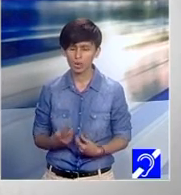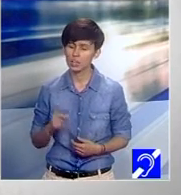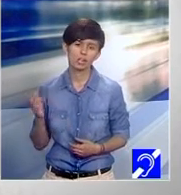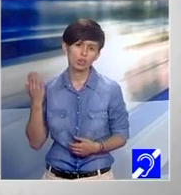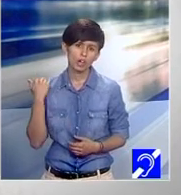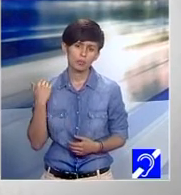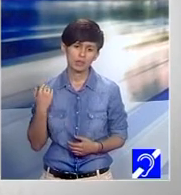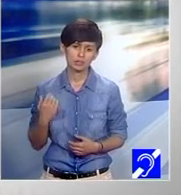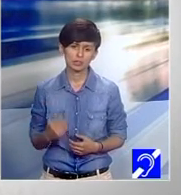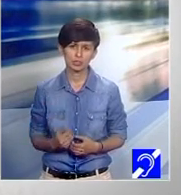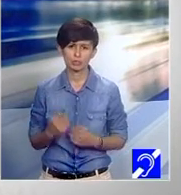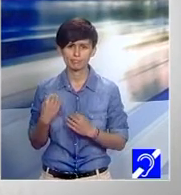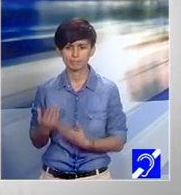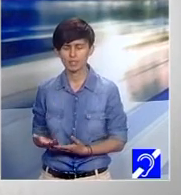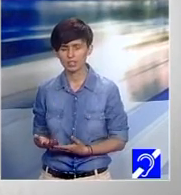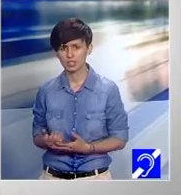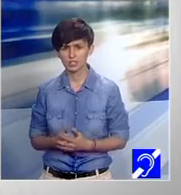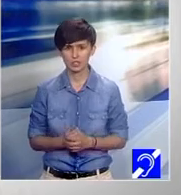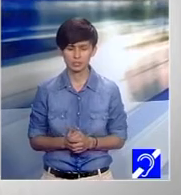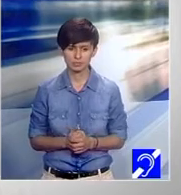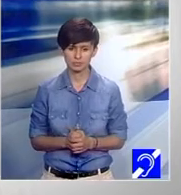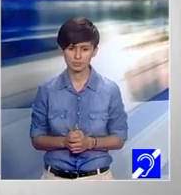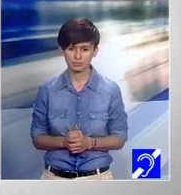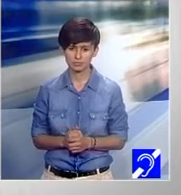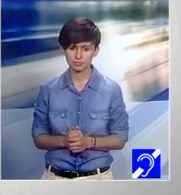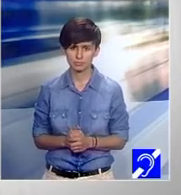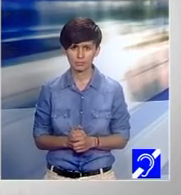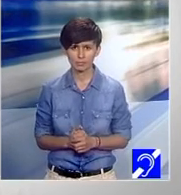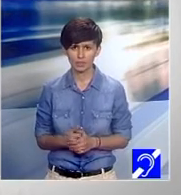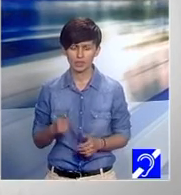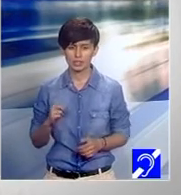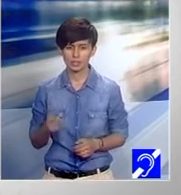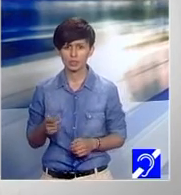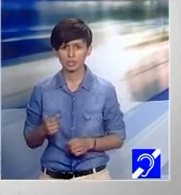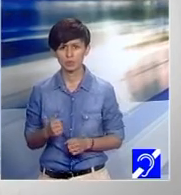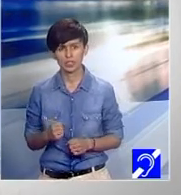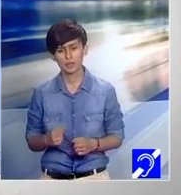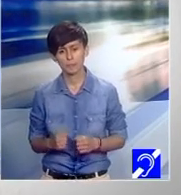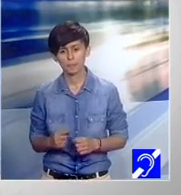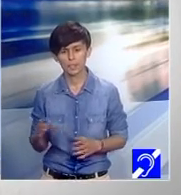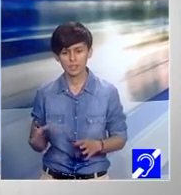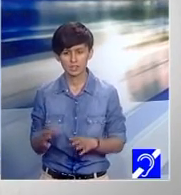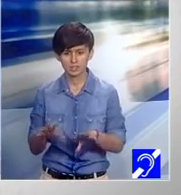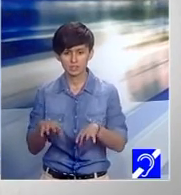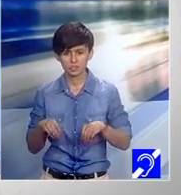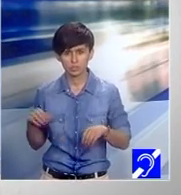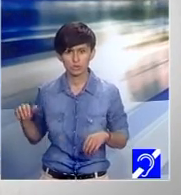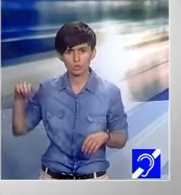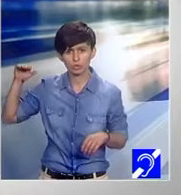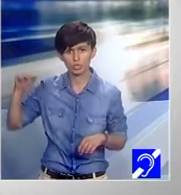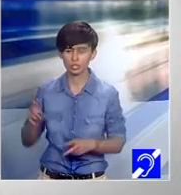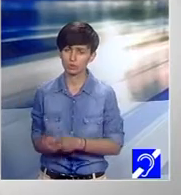am trei copii, eu trebuia să explic celui mare ce se întâmplă. Trebuia să scot din el un adult. O schimbare care absolut te ia normal. Pur și simplu de pe picioare. Sigur că